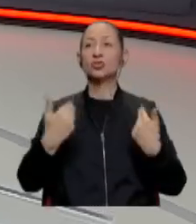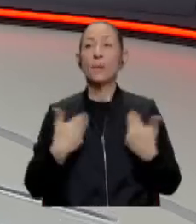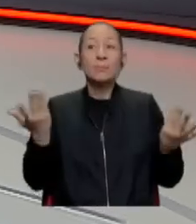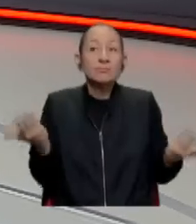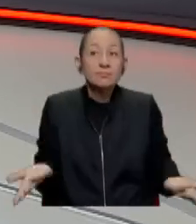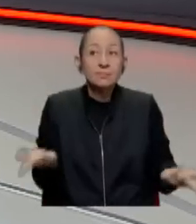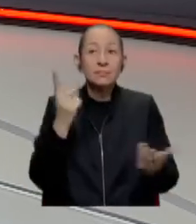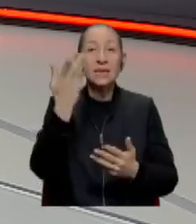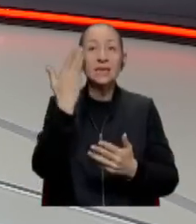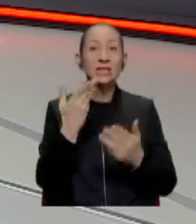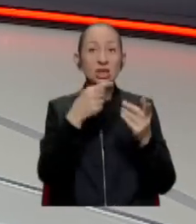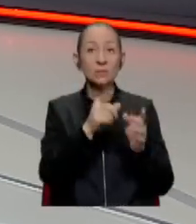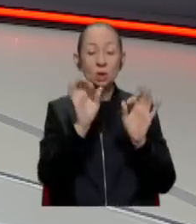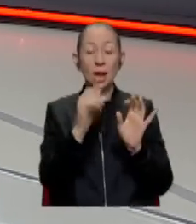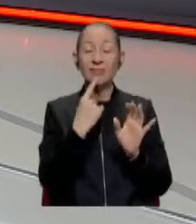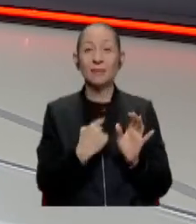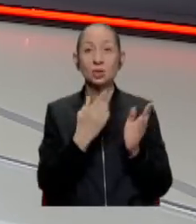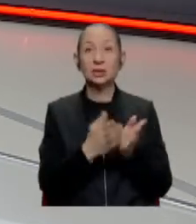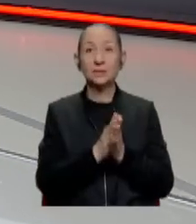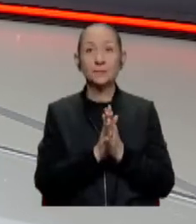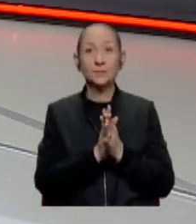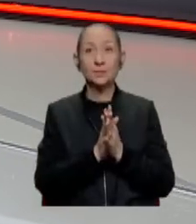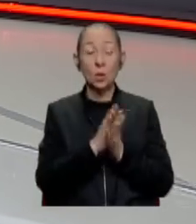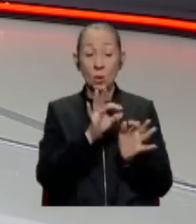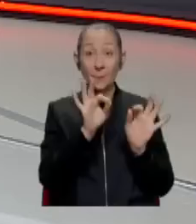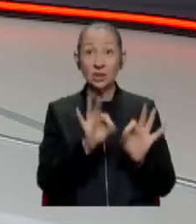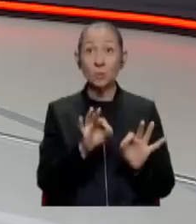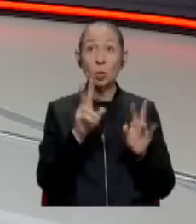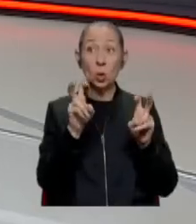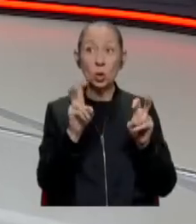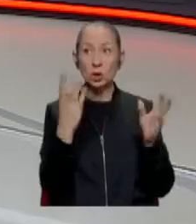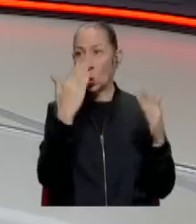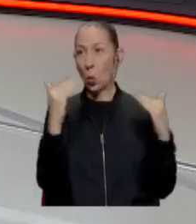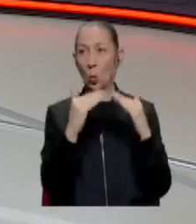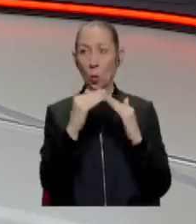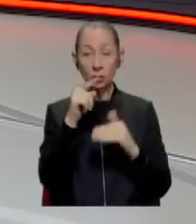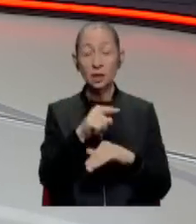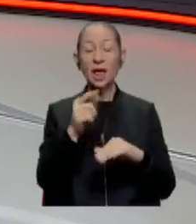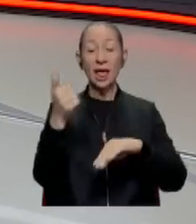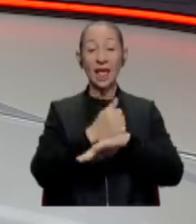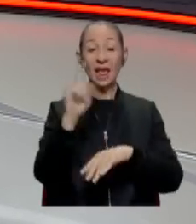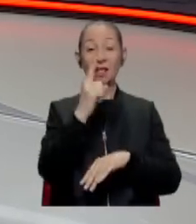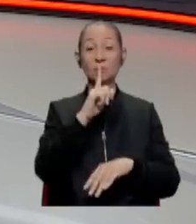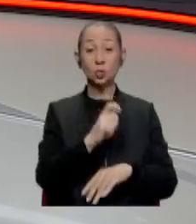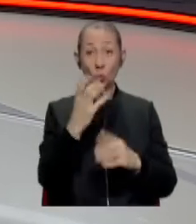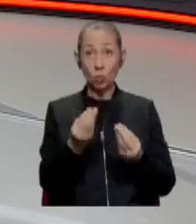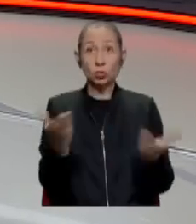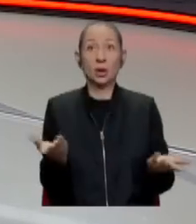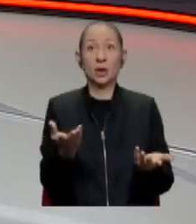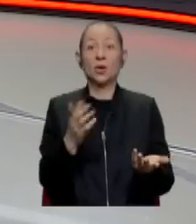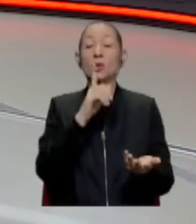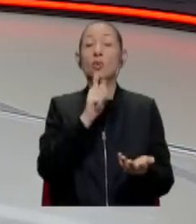hemen bir izleyicimiz şöyle demiş oradan başlayalım Çünkü konuya çok uygun iktidarın Vadi mi olurmuş Yahu